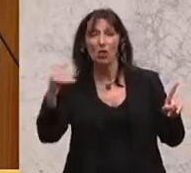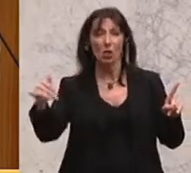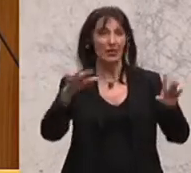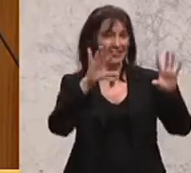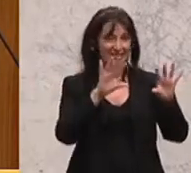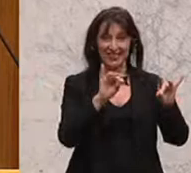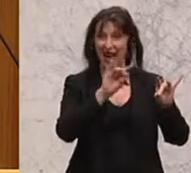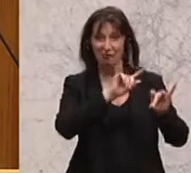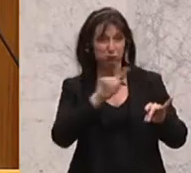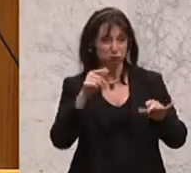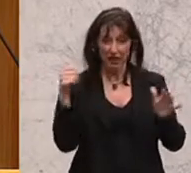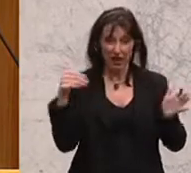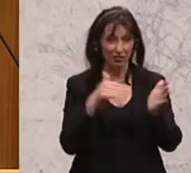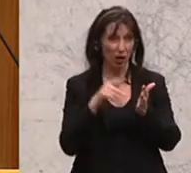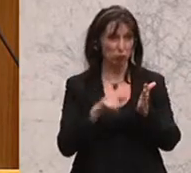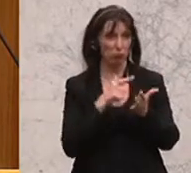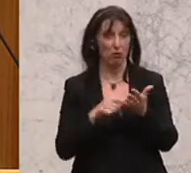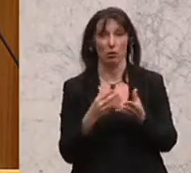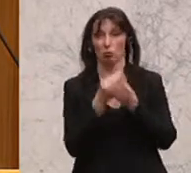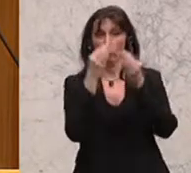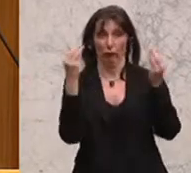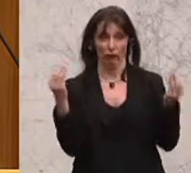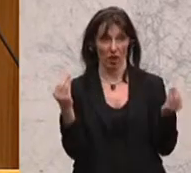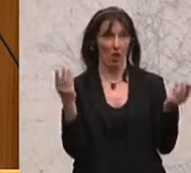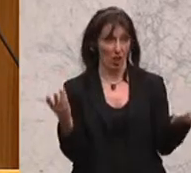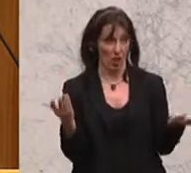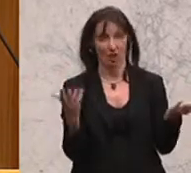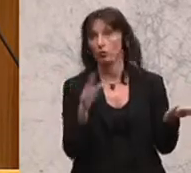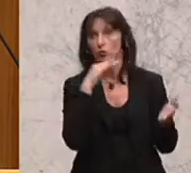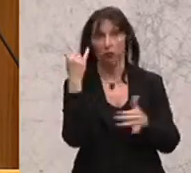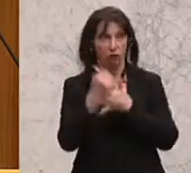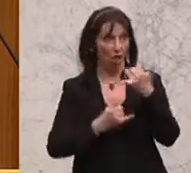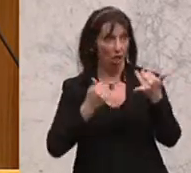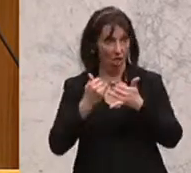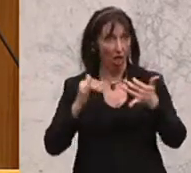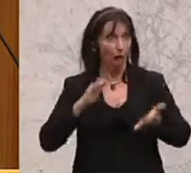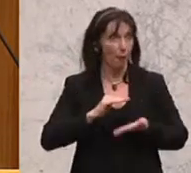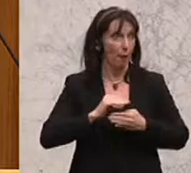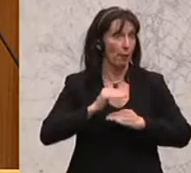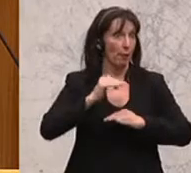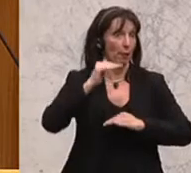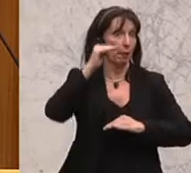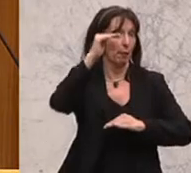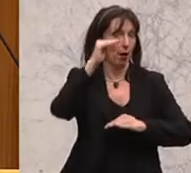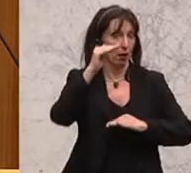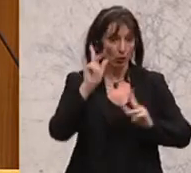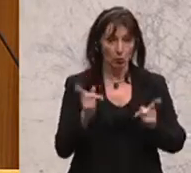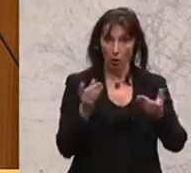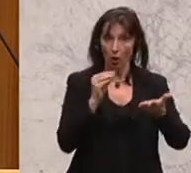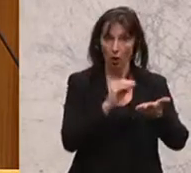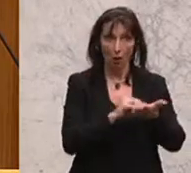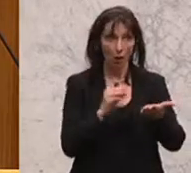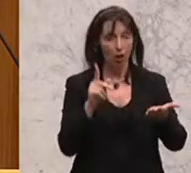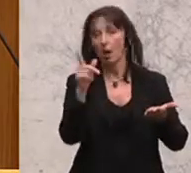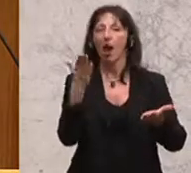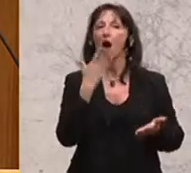bis 1000-fache jeweils war eigentlich zu meinen über die vielen Jahre, was hier eigentlich einzustellen gewesen wäre. Das